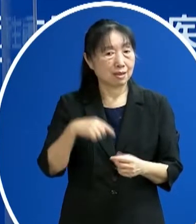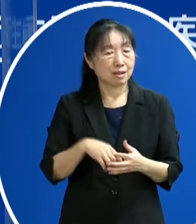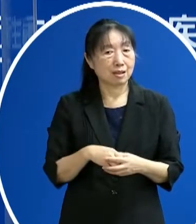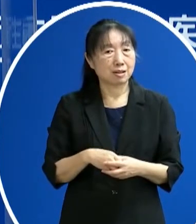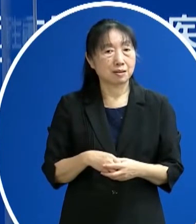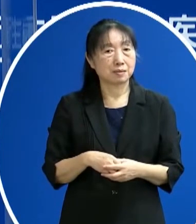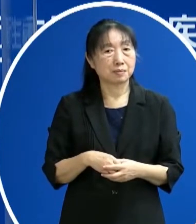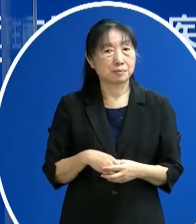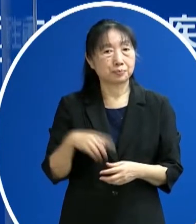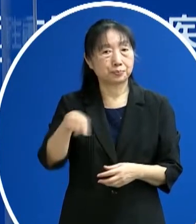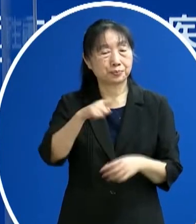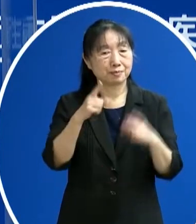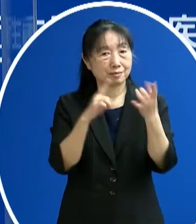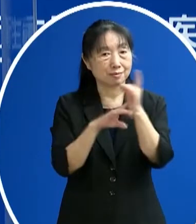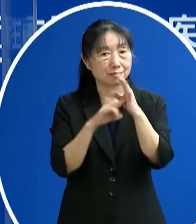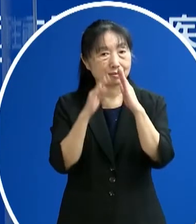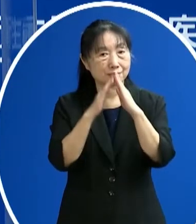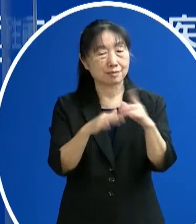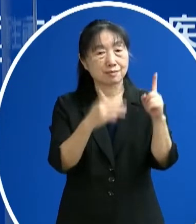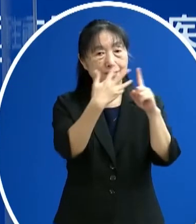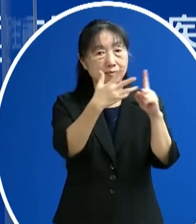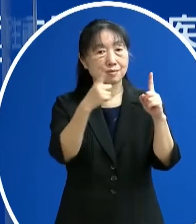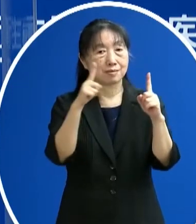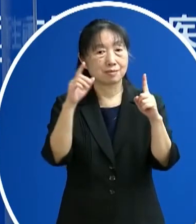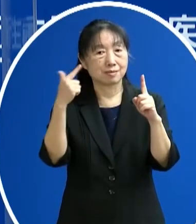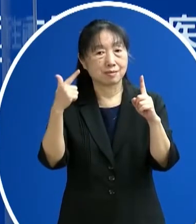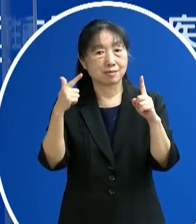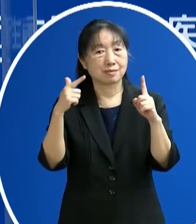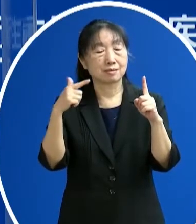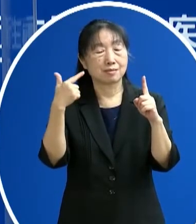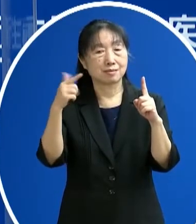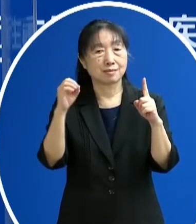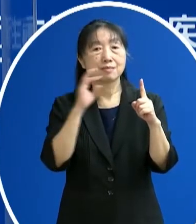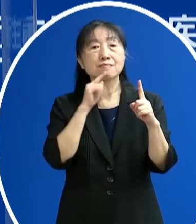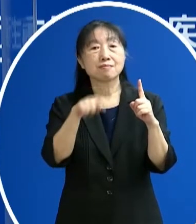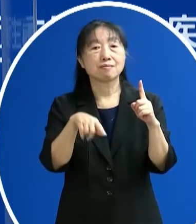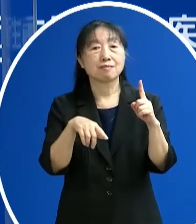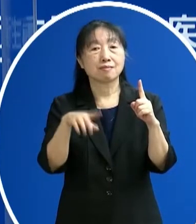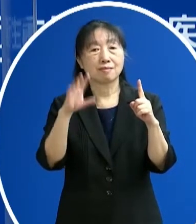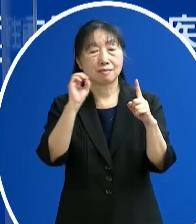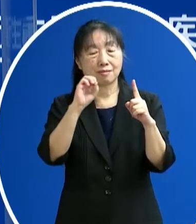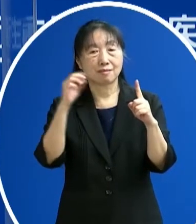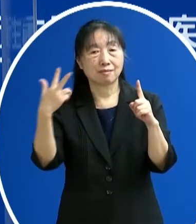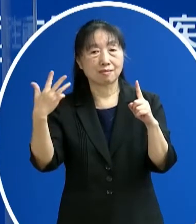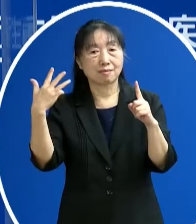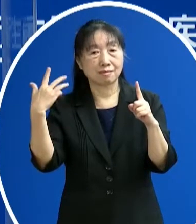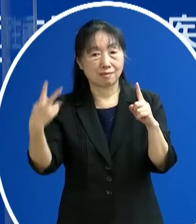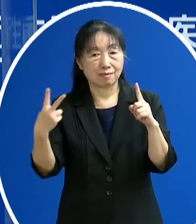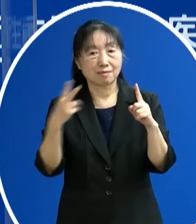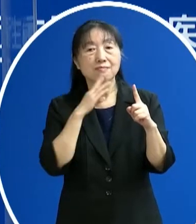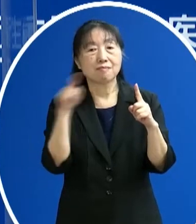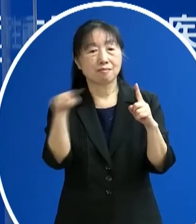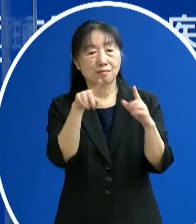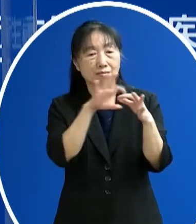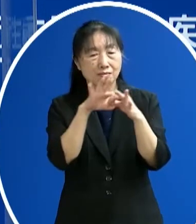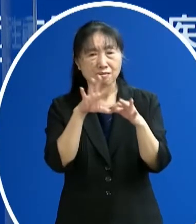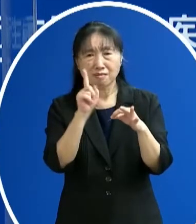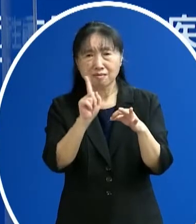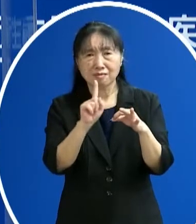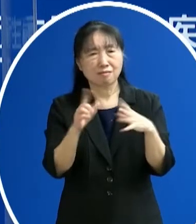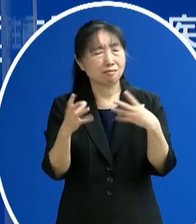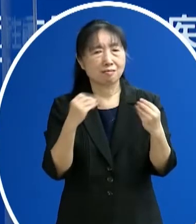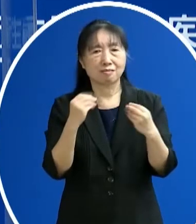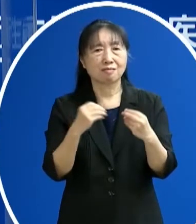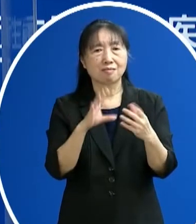就是那个新竹市的18060好，然后跟18082这样的一个关联性，那这个也不清楚，大概